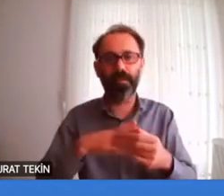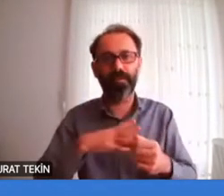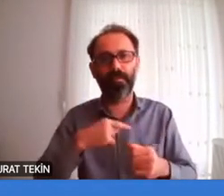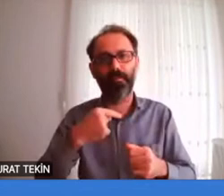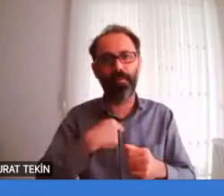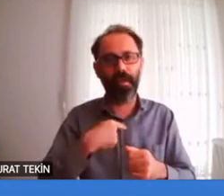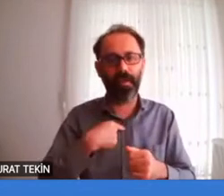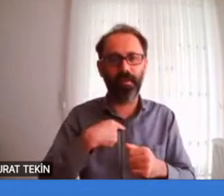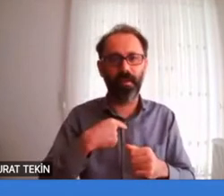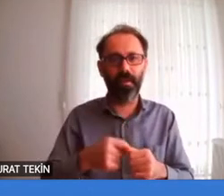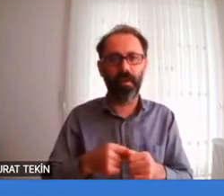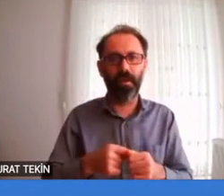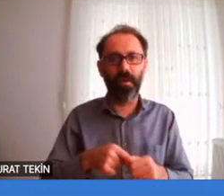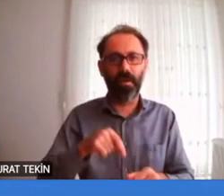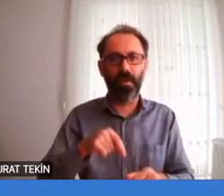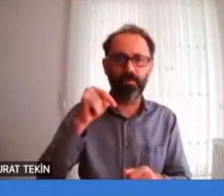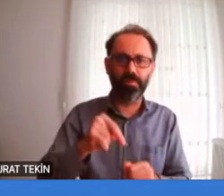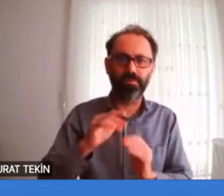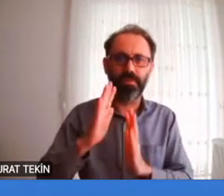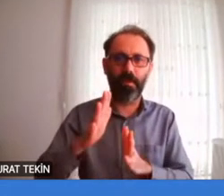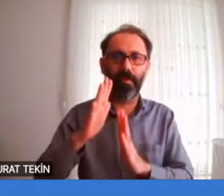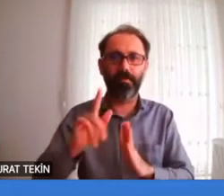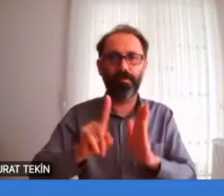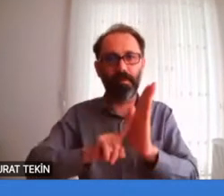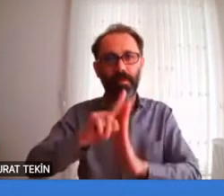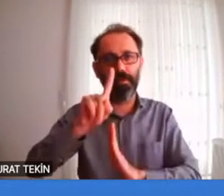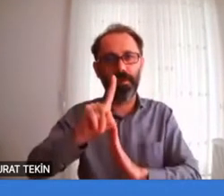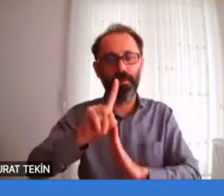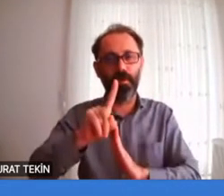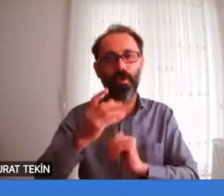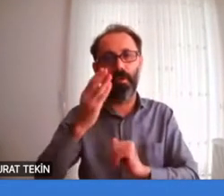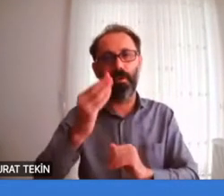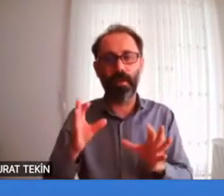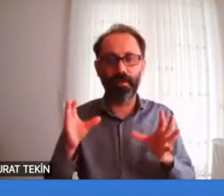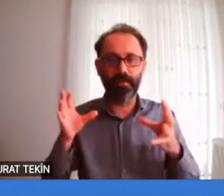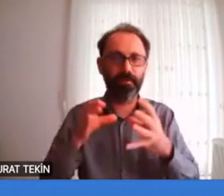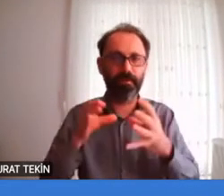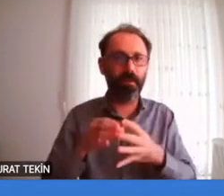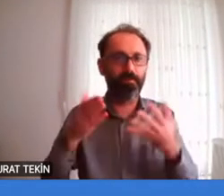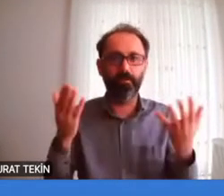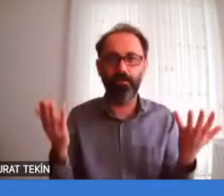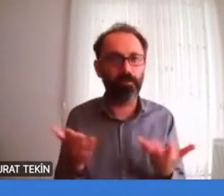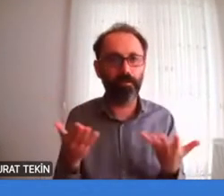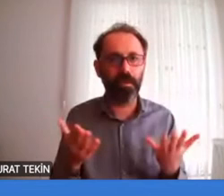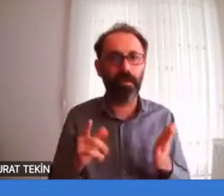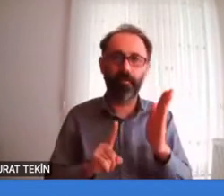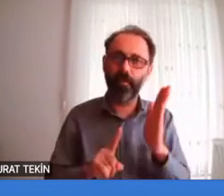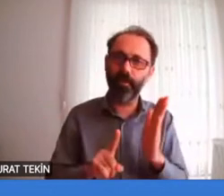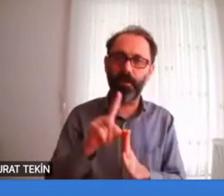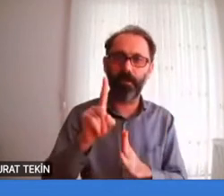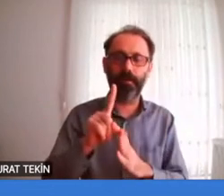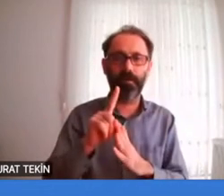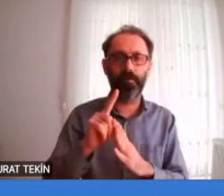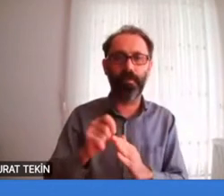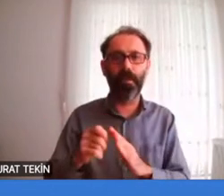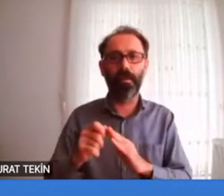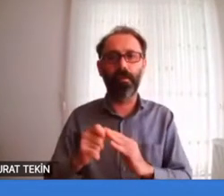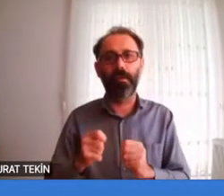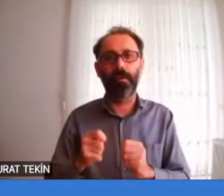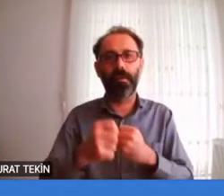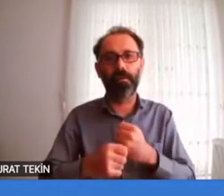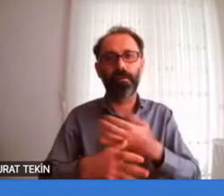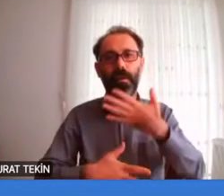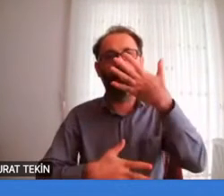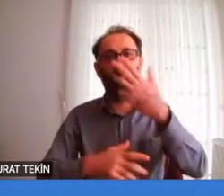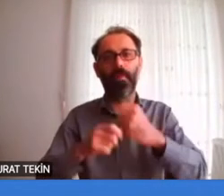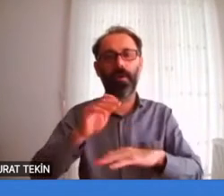hızlıca böyle sürekli başarı kaydeden takımın hangi başarıları elde ettiğini yine sıralamak istiyorum.